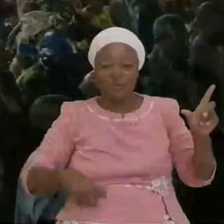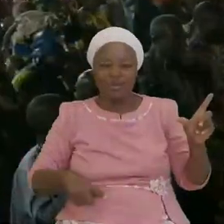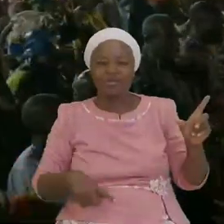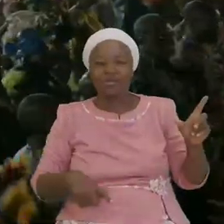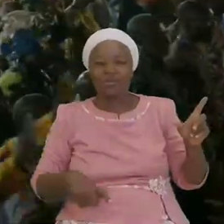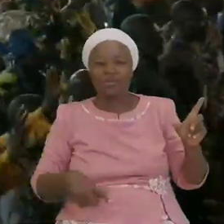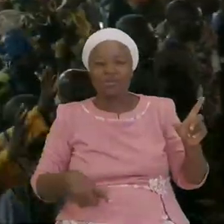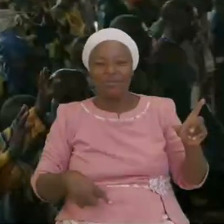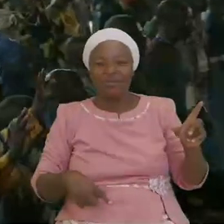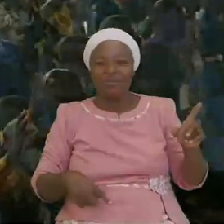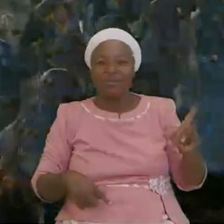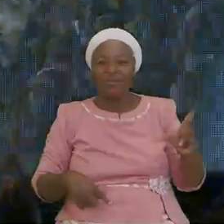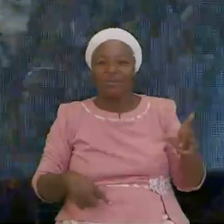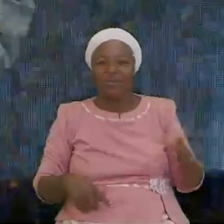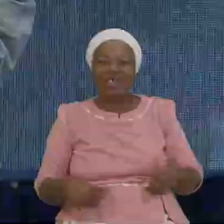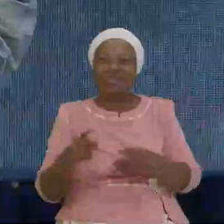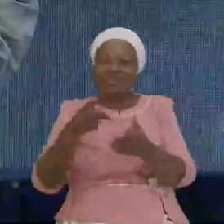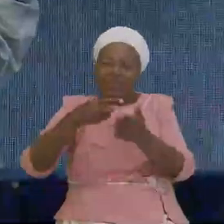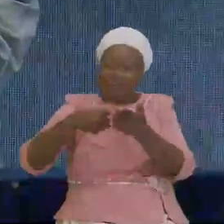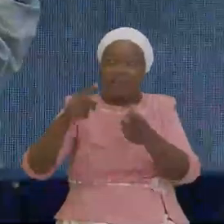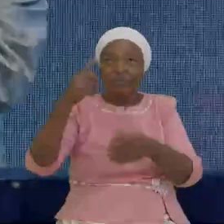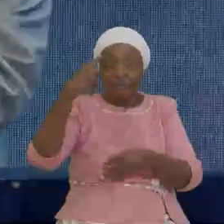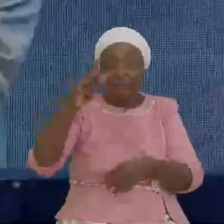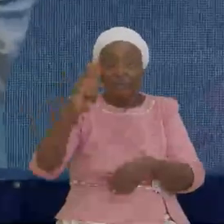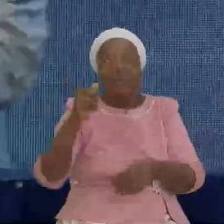votre guérison a été promise par le Seigneur.